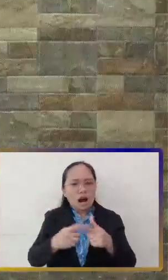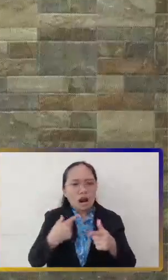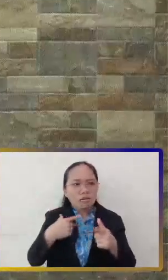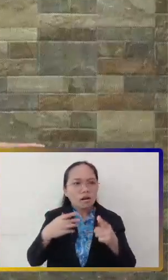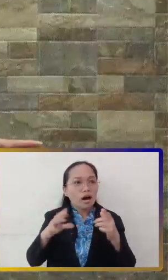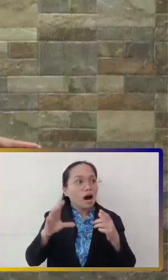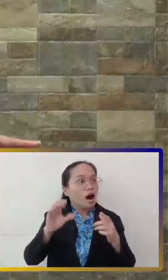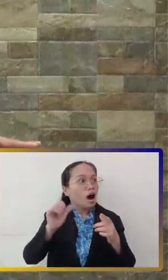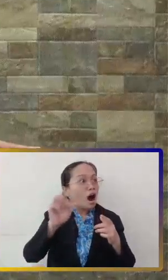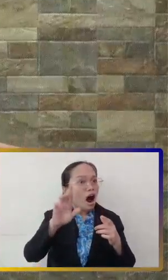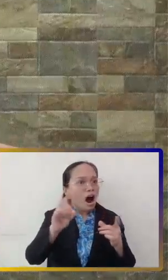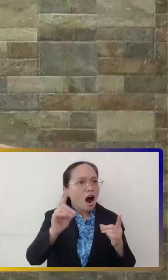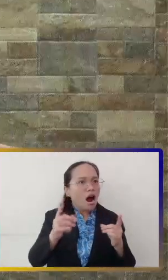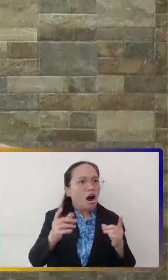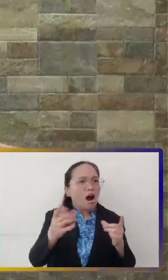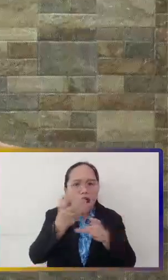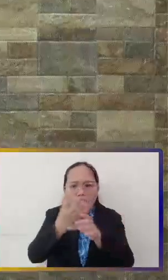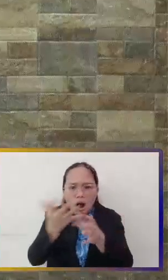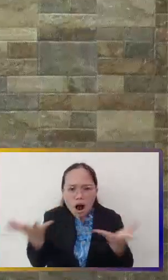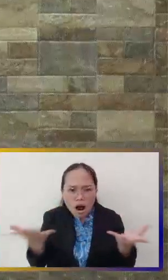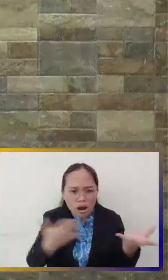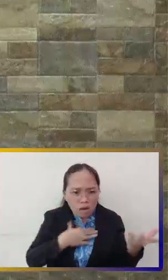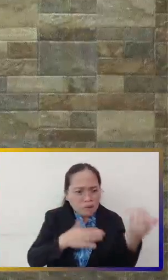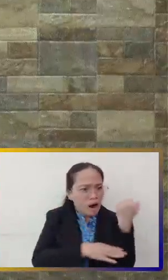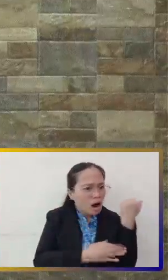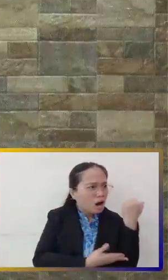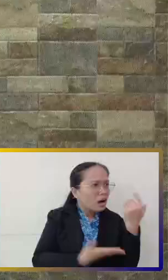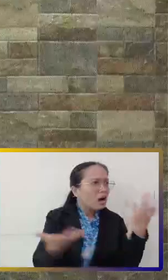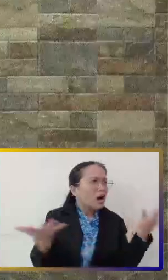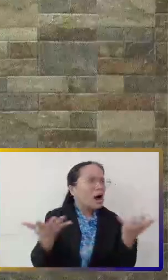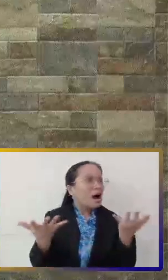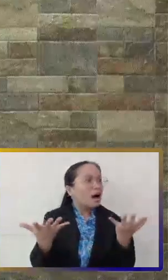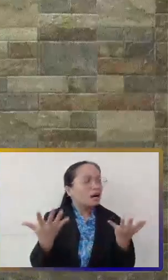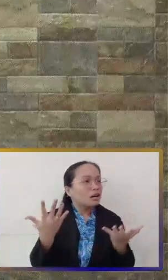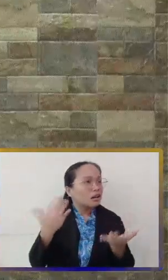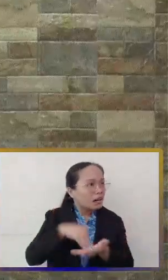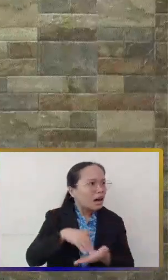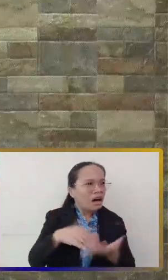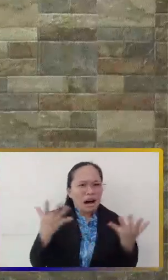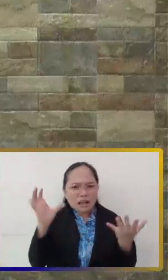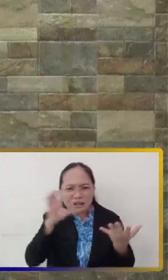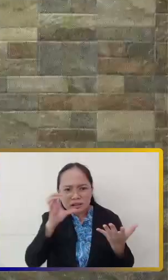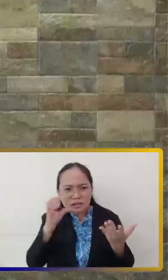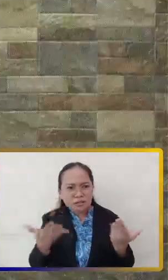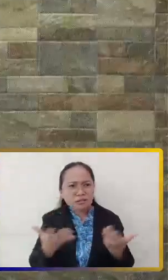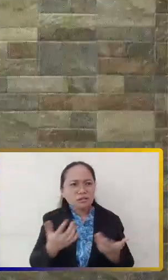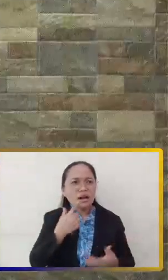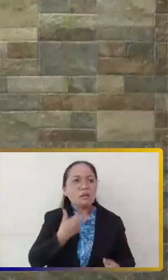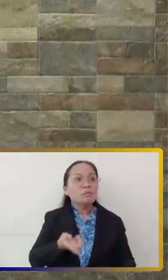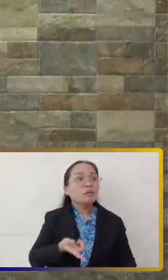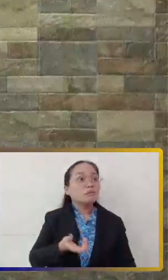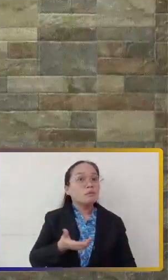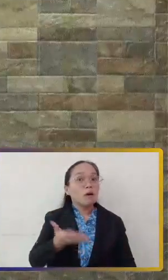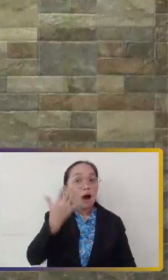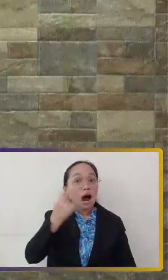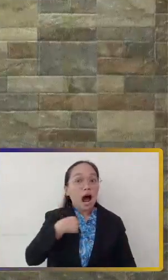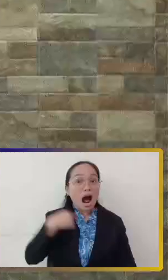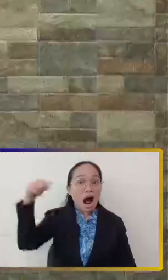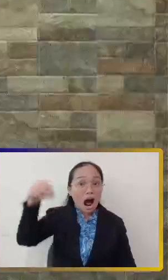bag ko. Sabi ko, balik ako doon sa, para ipaalam ko lang sa kanila na kaya ako